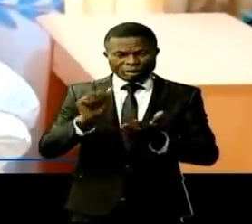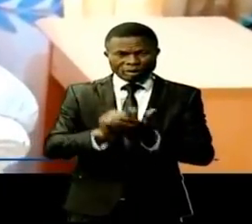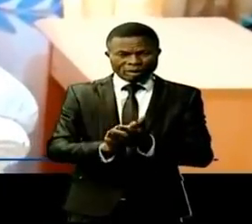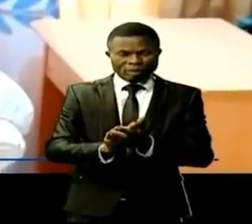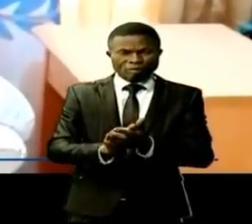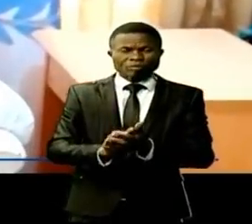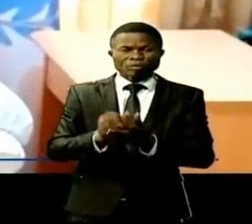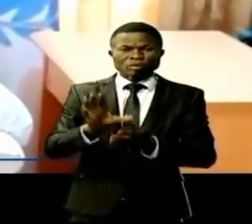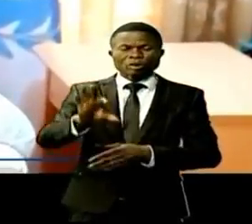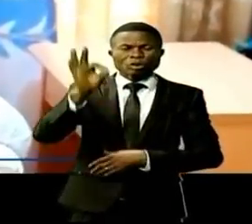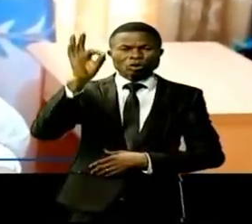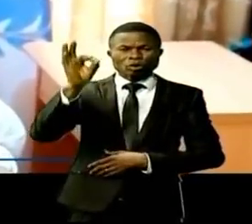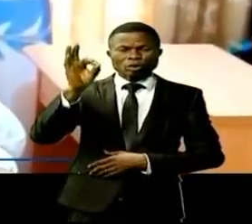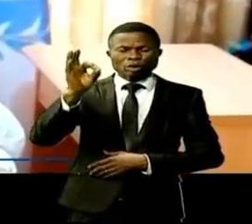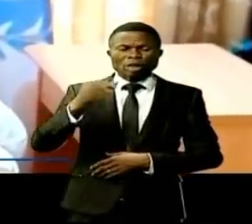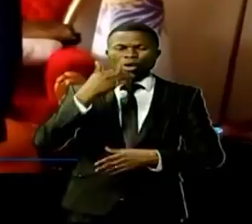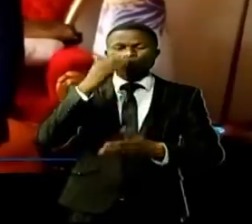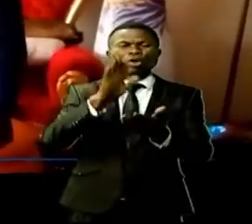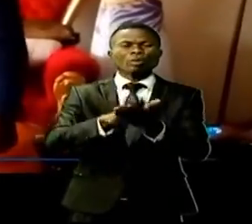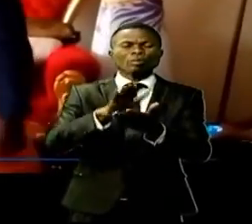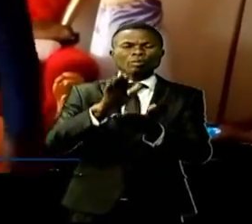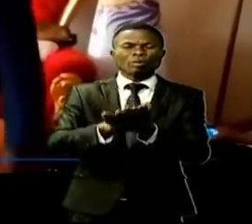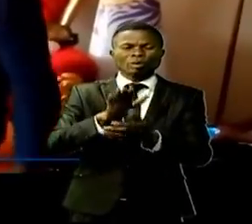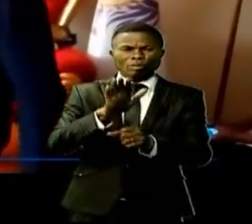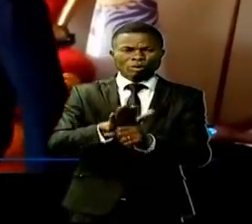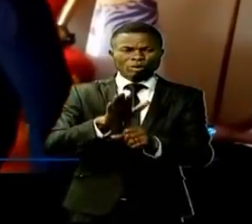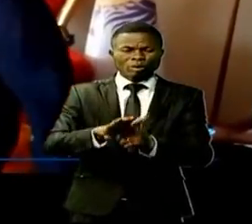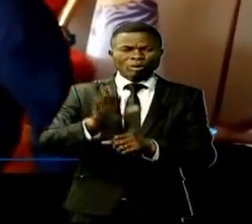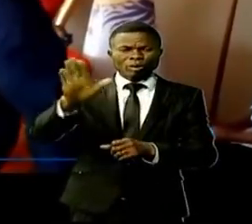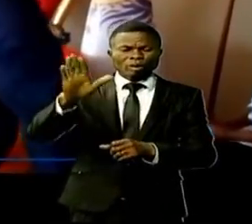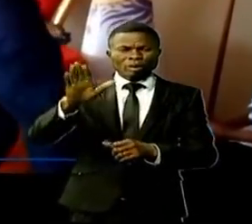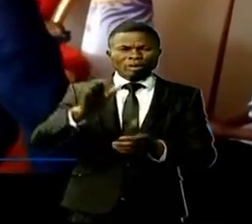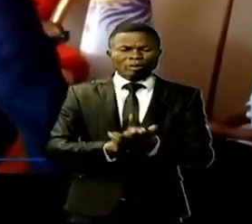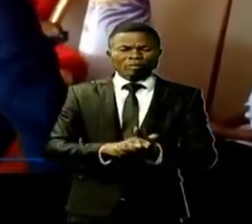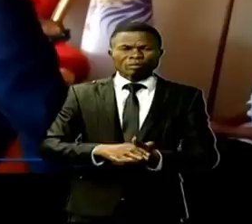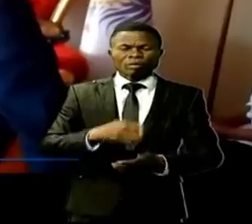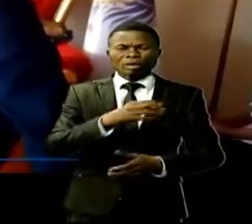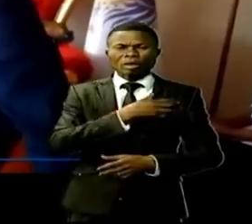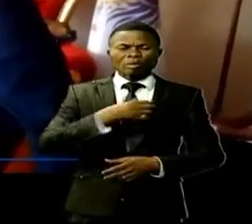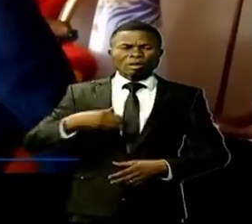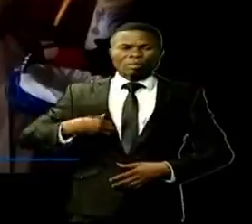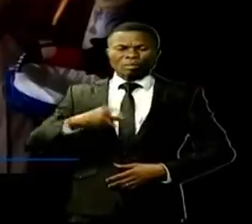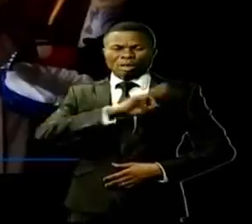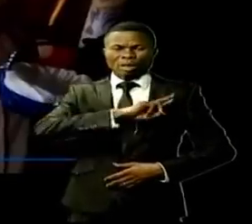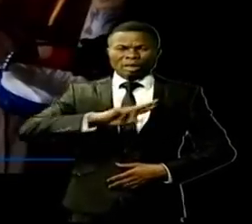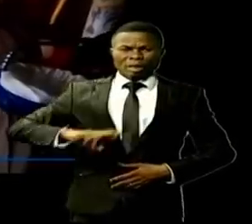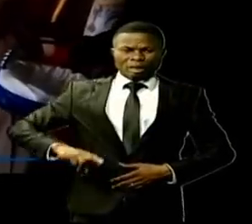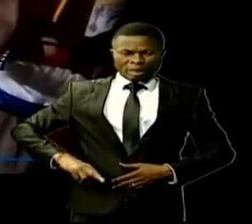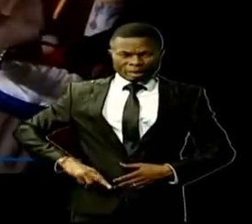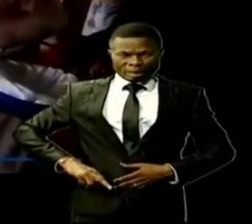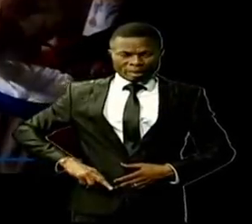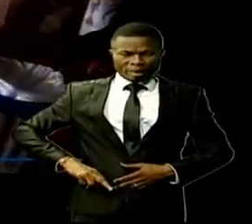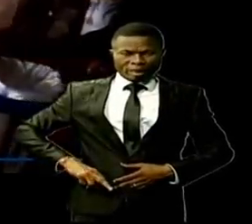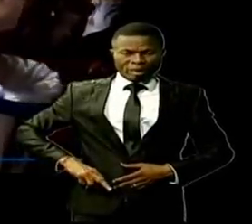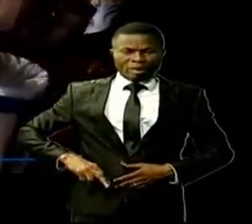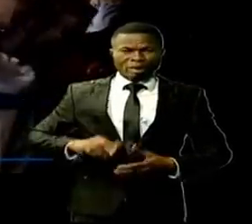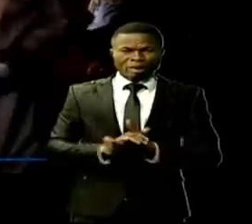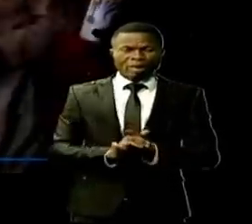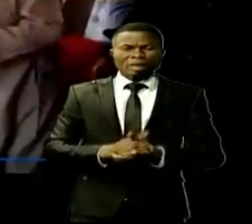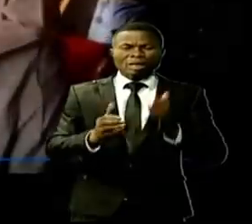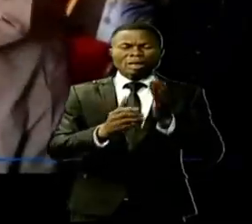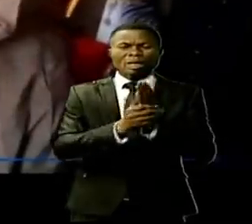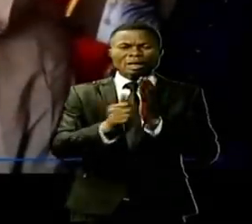couronnée par un hommage rendu à Sa Majesté la Reine de Saba III, Sheba Debra, en sa qualité